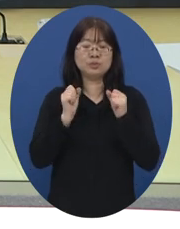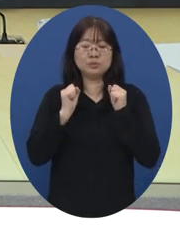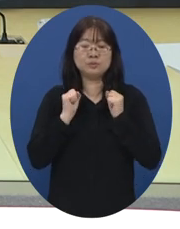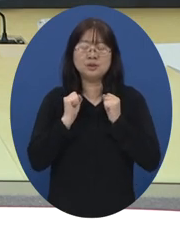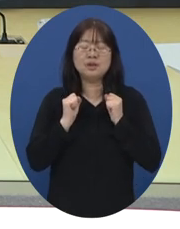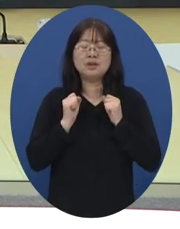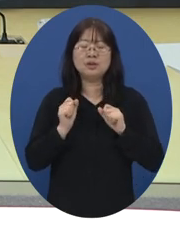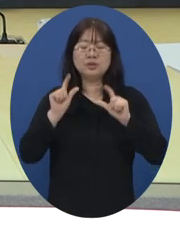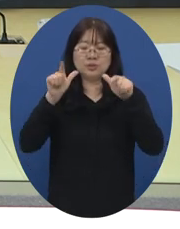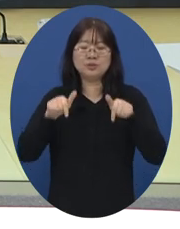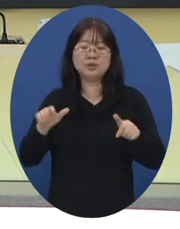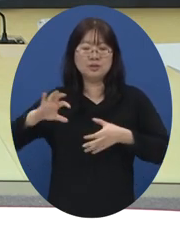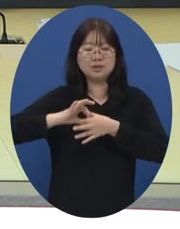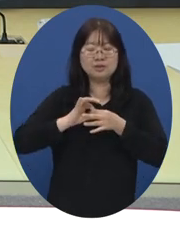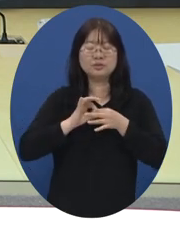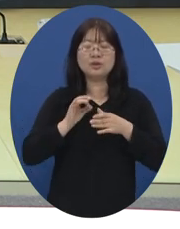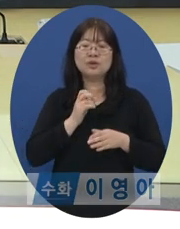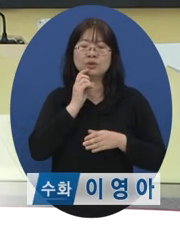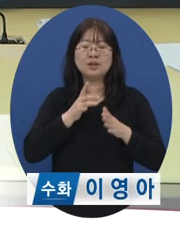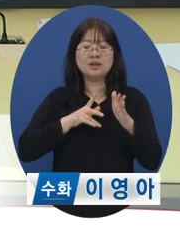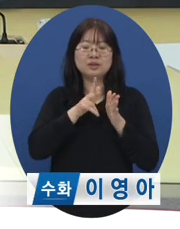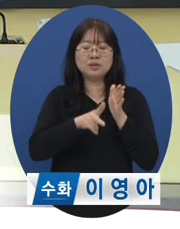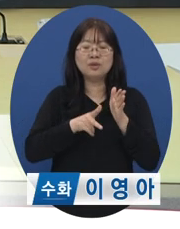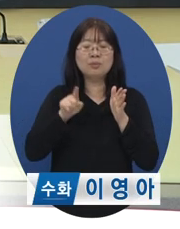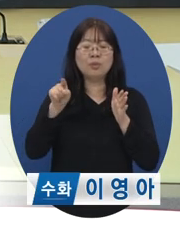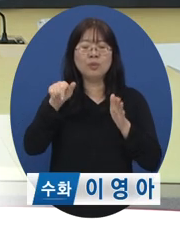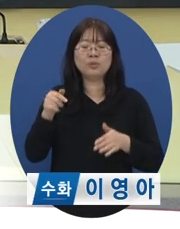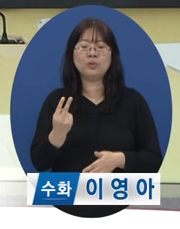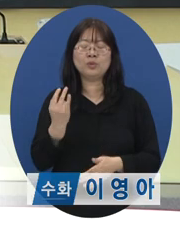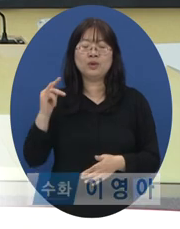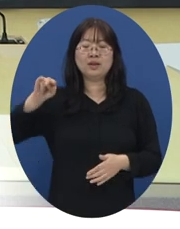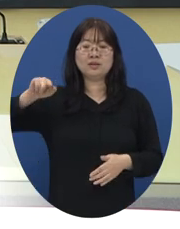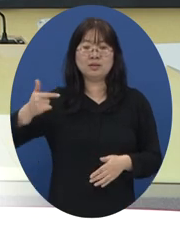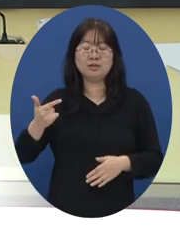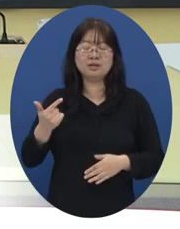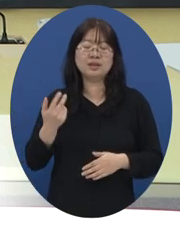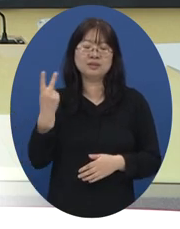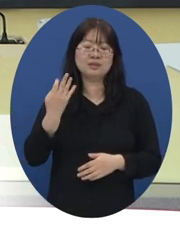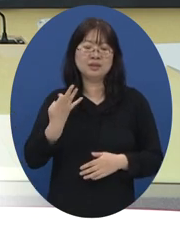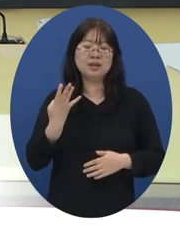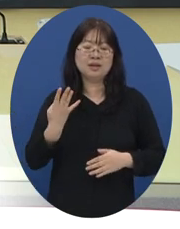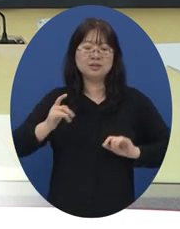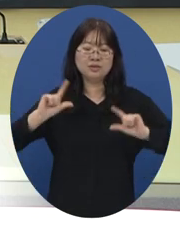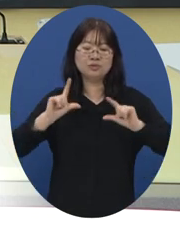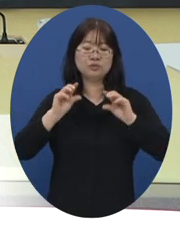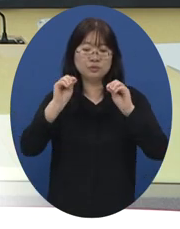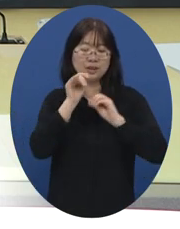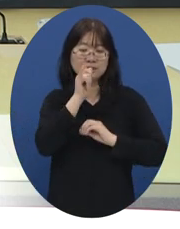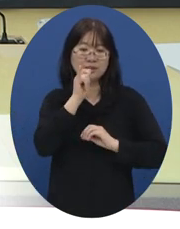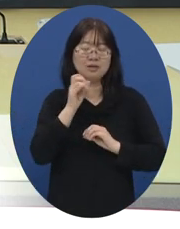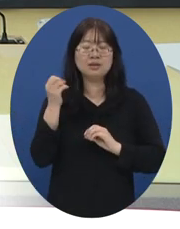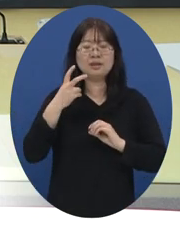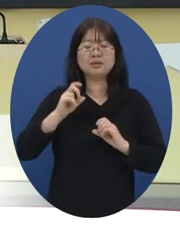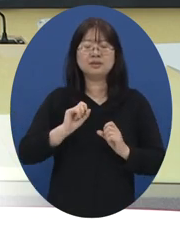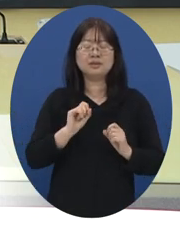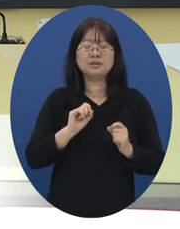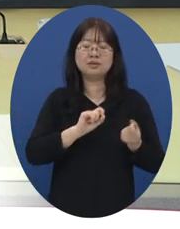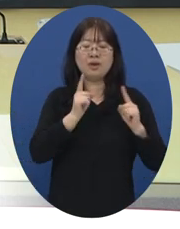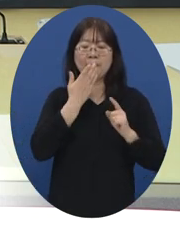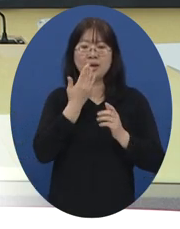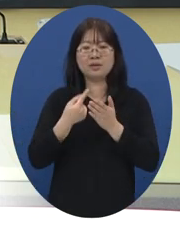경기 북부를 동서로 연결하는 유일한 철도망, 바로 교외선인데요. 지난 2004년 중단된 교외선 운행 재개를